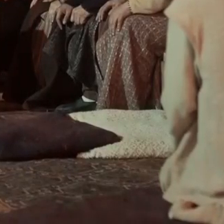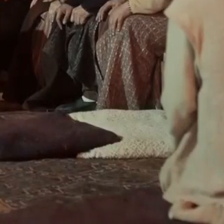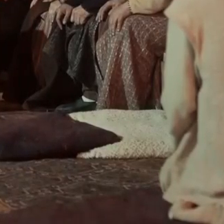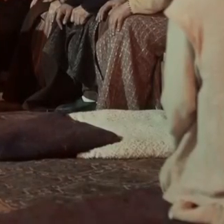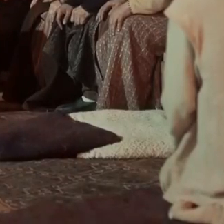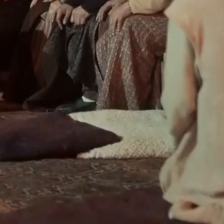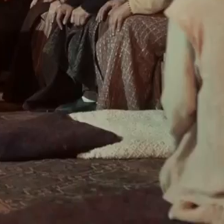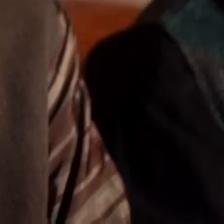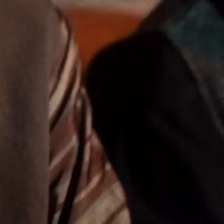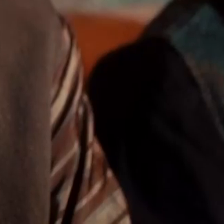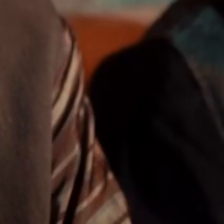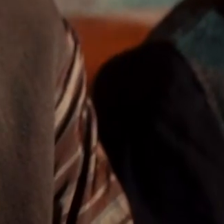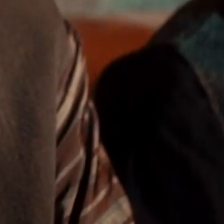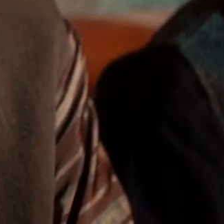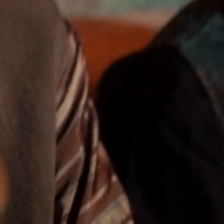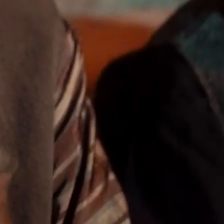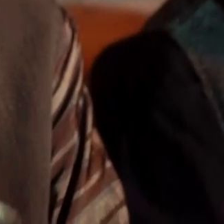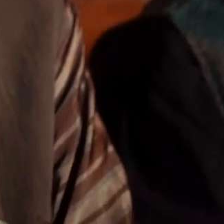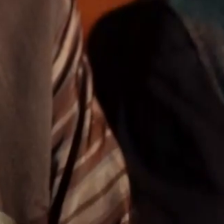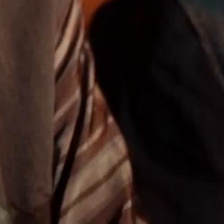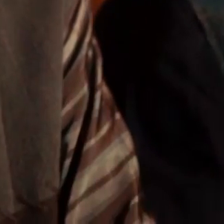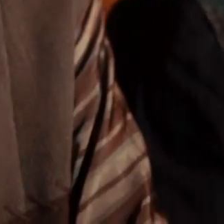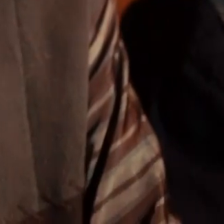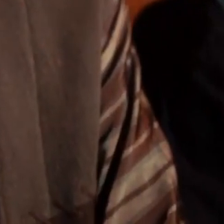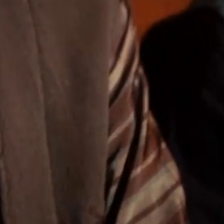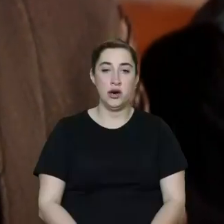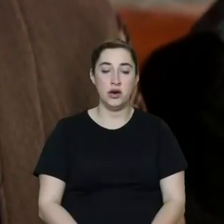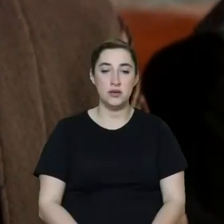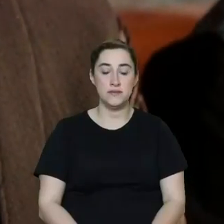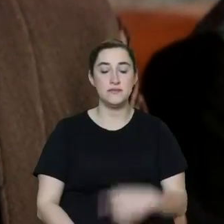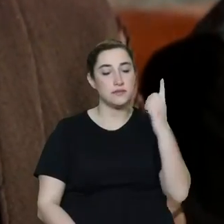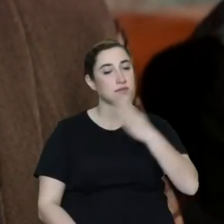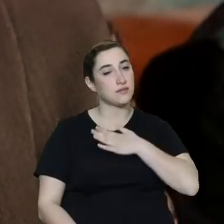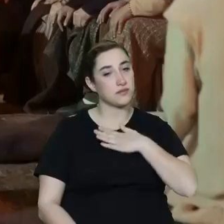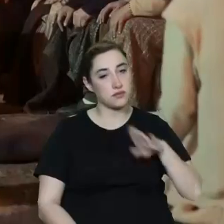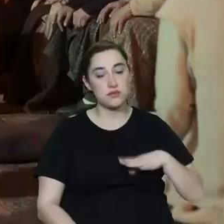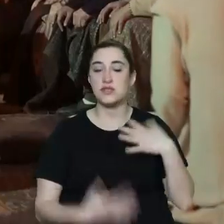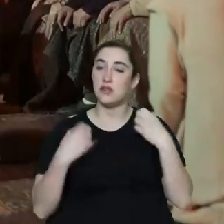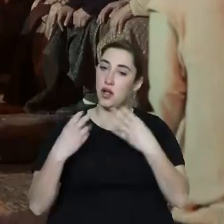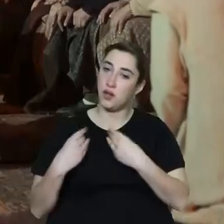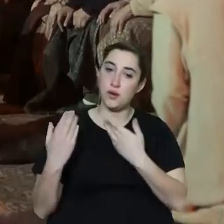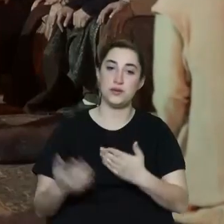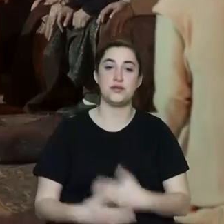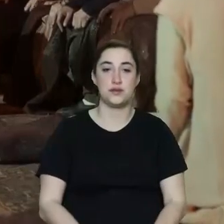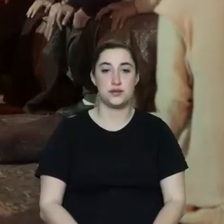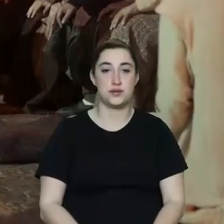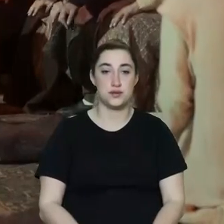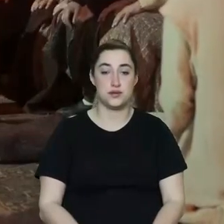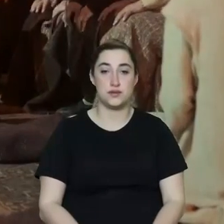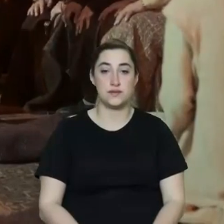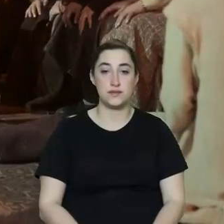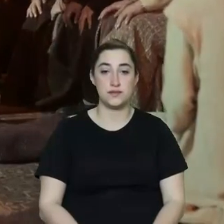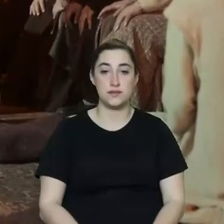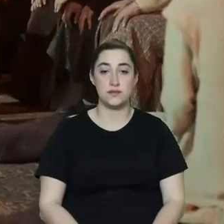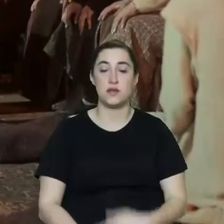gruptan insan var aralarında. Güngör Mesut'a su verdi. Allah razı olsun evladım. Şifa olsun ağam. Kasım yanlarına